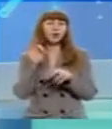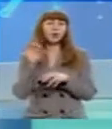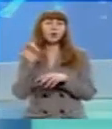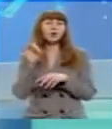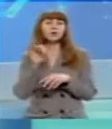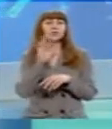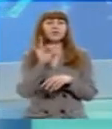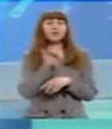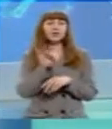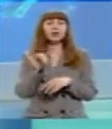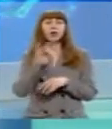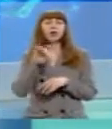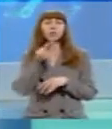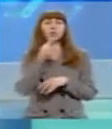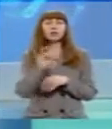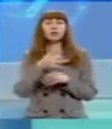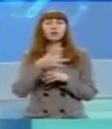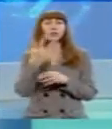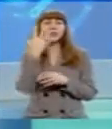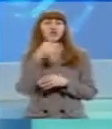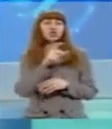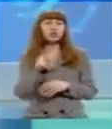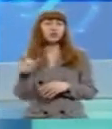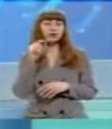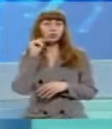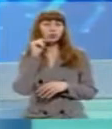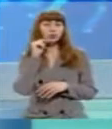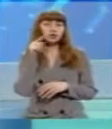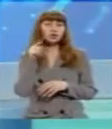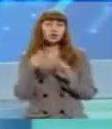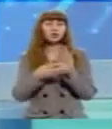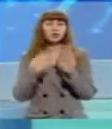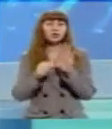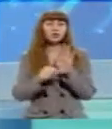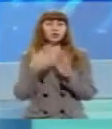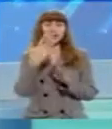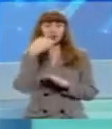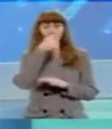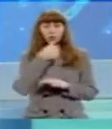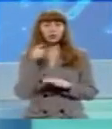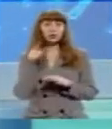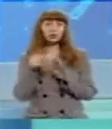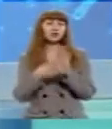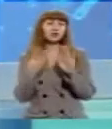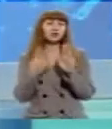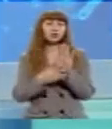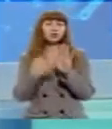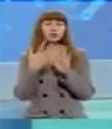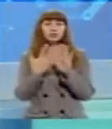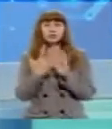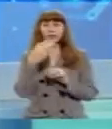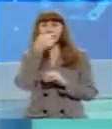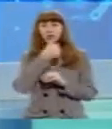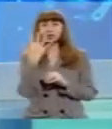1959-1961-1925 жылғы әйелдер жүрви белгілерімен тексерілді. Әулекөл ауданда COVID-19 5 адамдан ақтыланды.